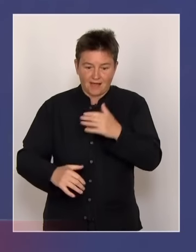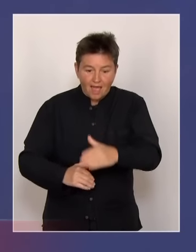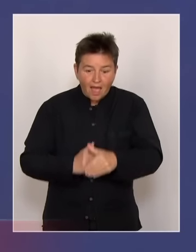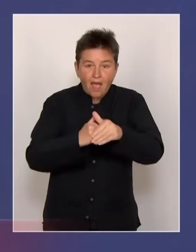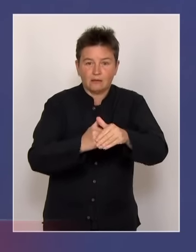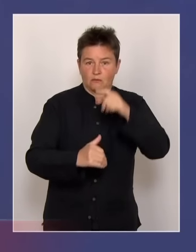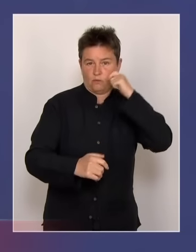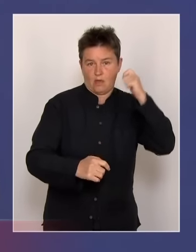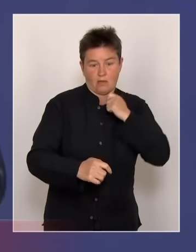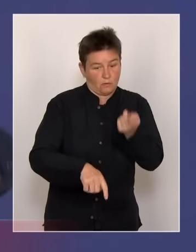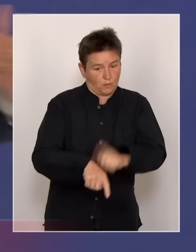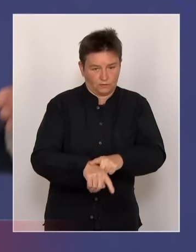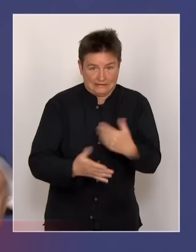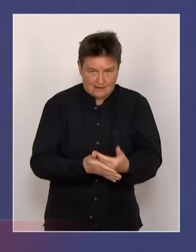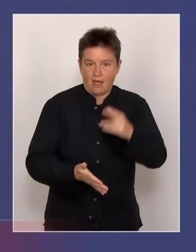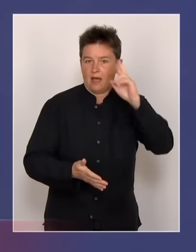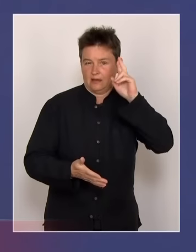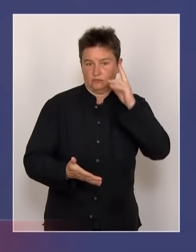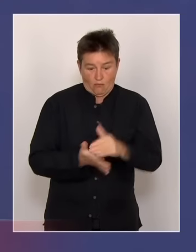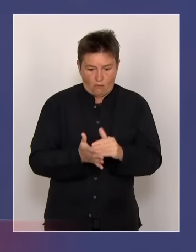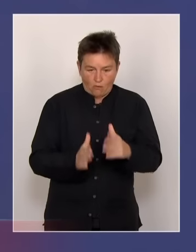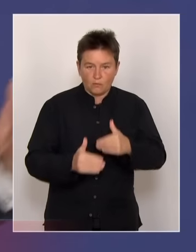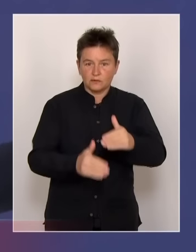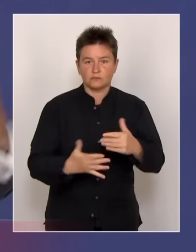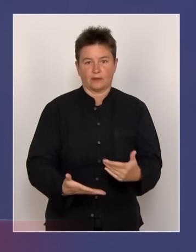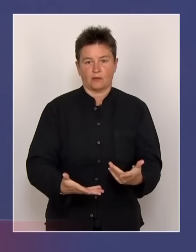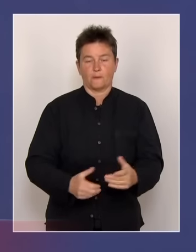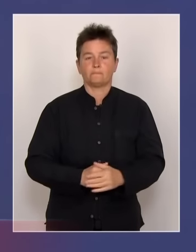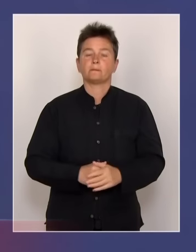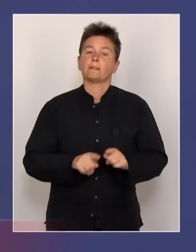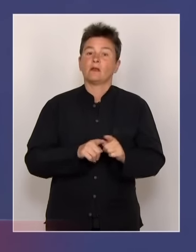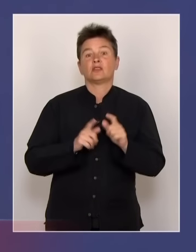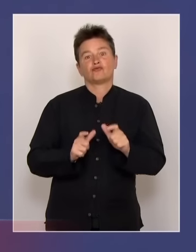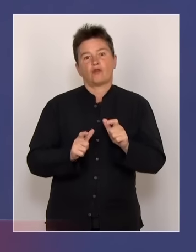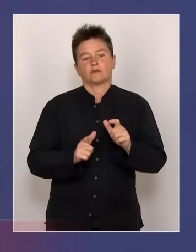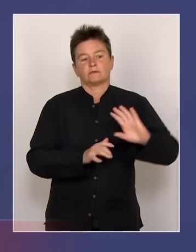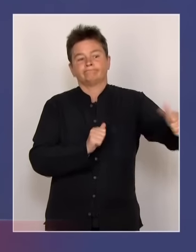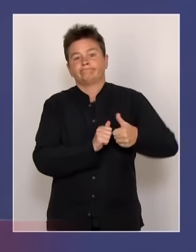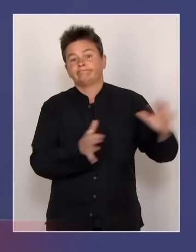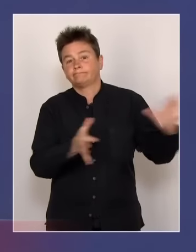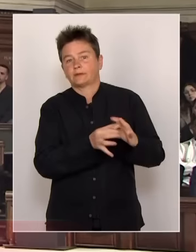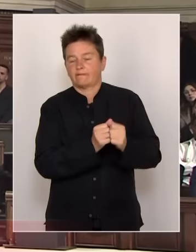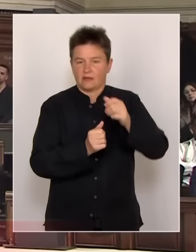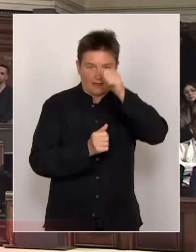Ukrainiens et de continuer et à le faire, d'avoir la chance d'avoir les Américains à nos côtés pour cela